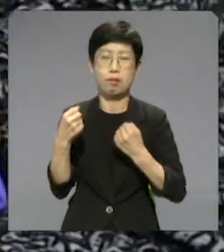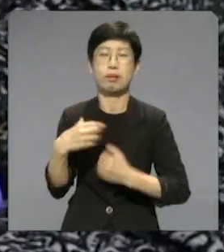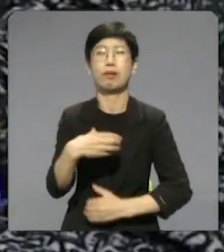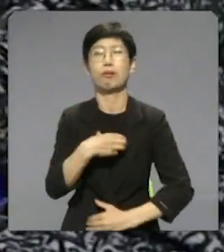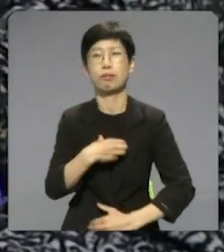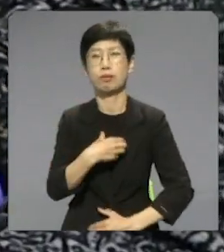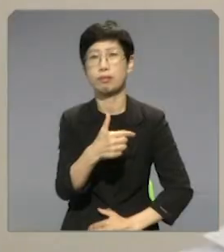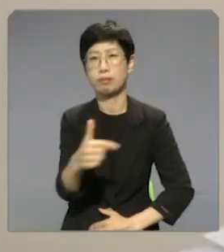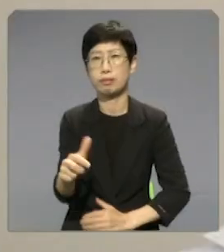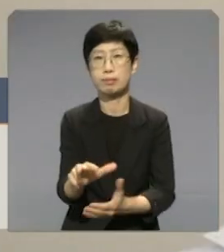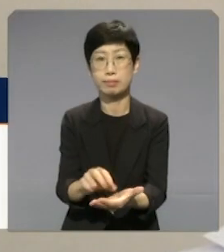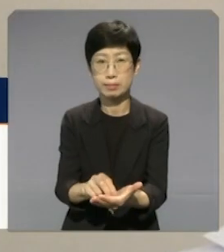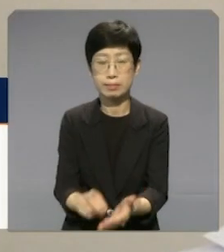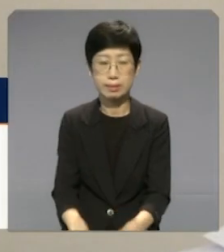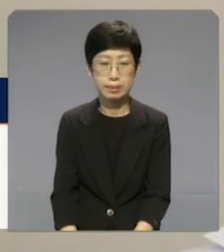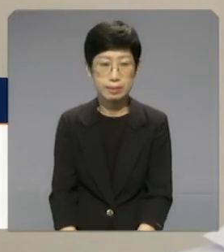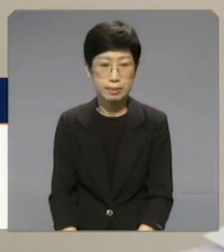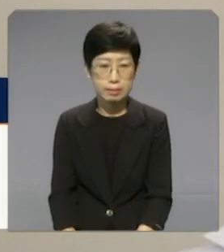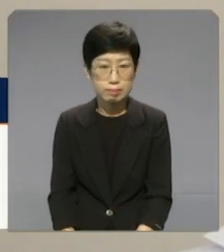있다는 겁니다 이들에겐